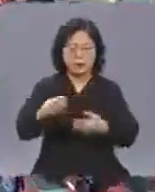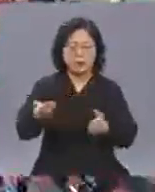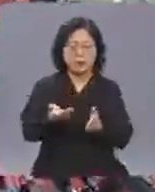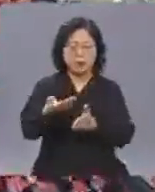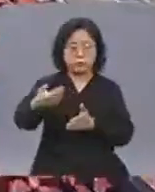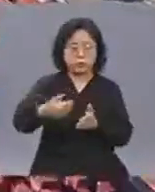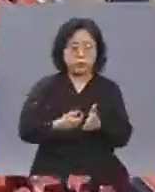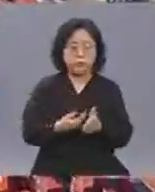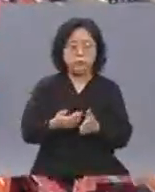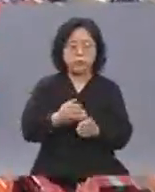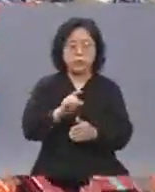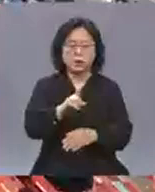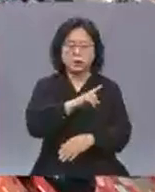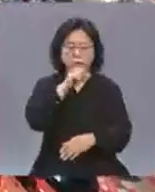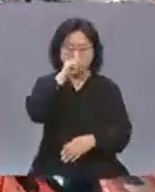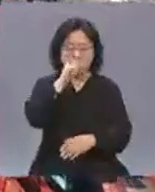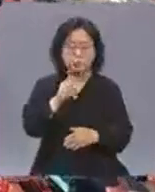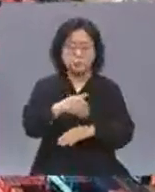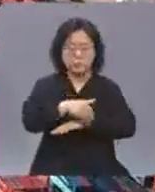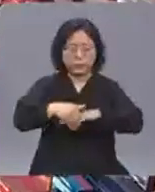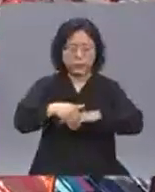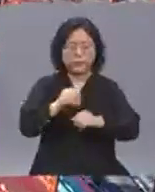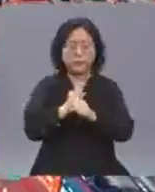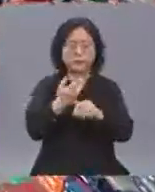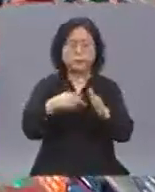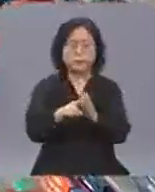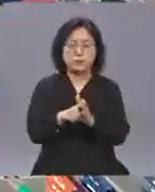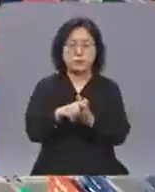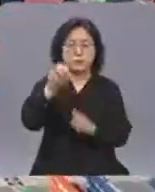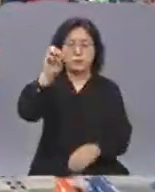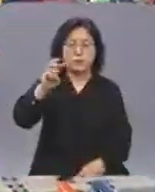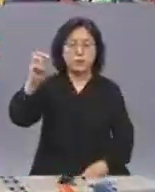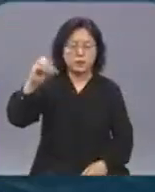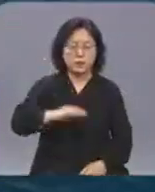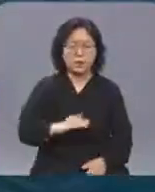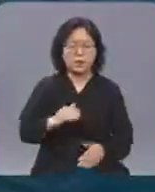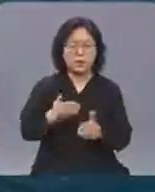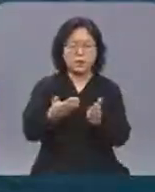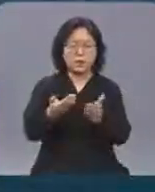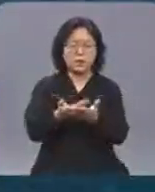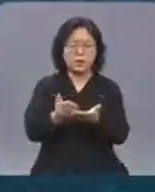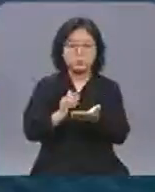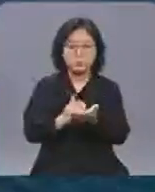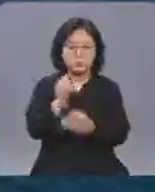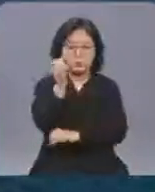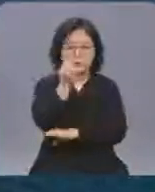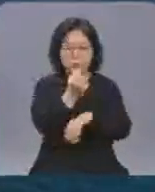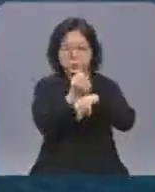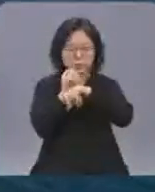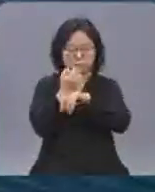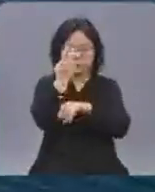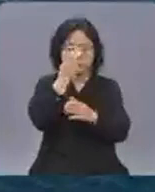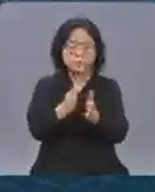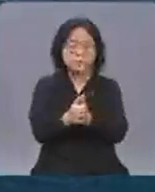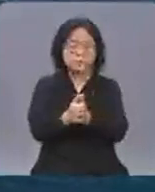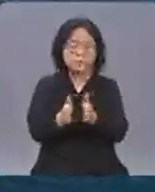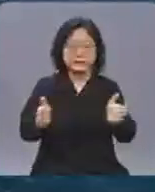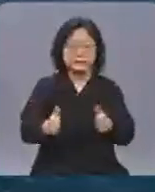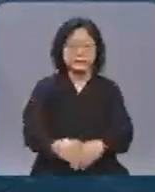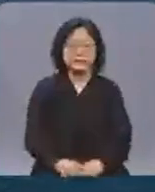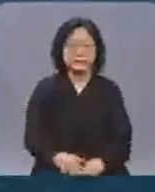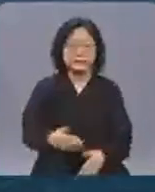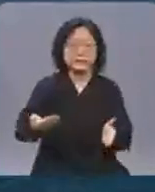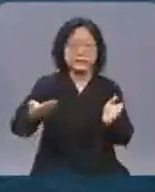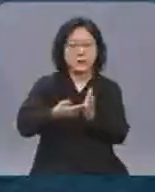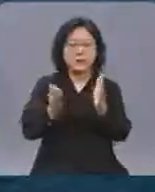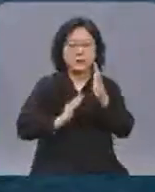입출할 수 있는 최적의 항로 계획을 수립하기 위해 광양항 수역시설 정비 기본구상 용역에 착수했다고 밝혔습니다